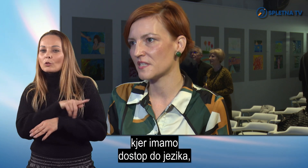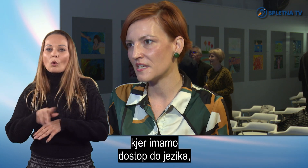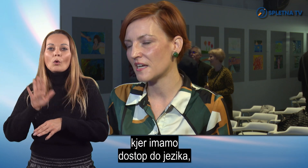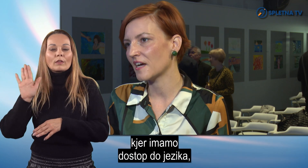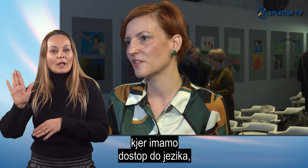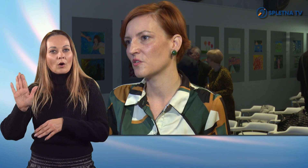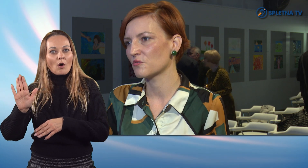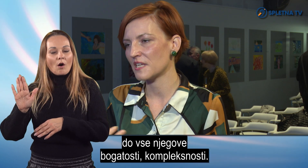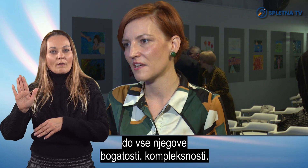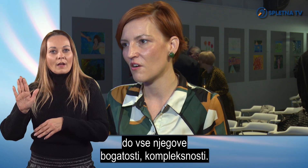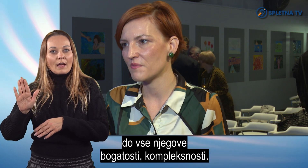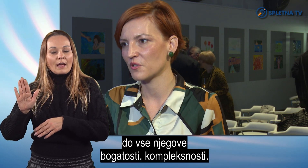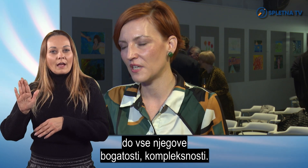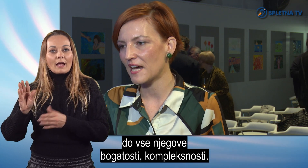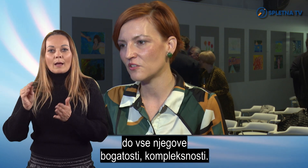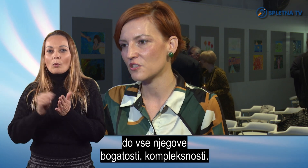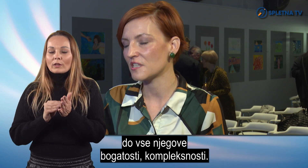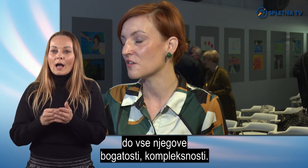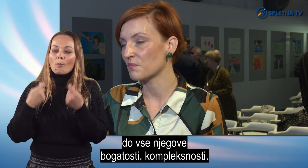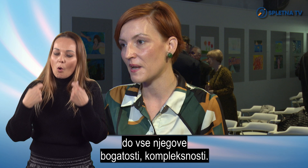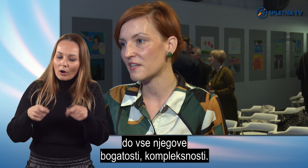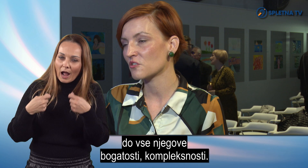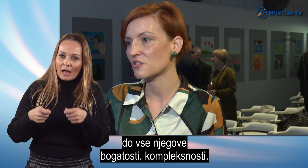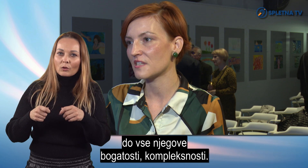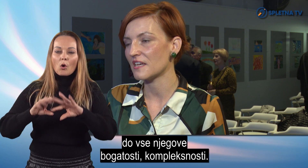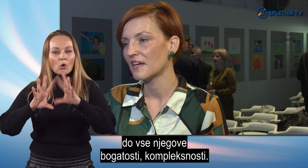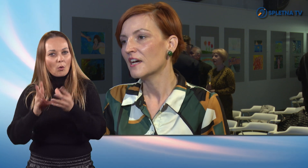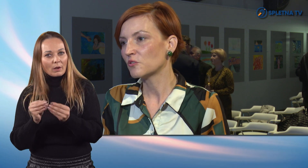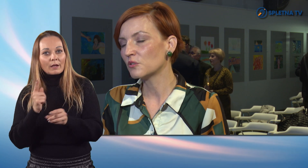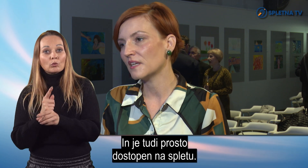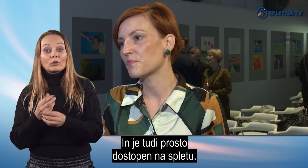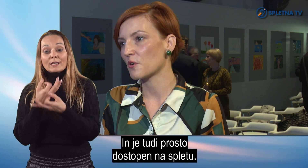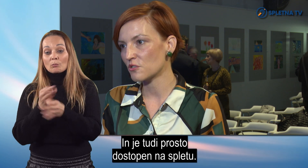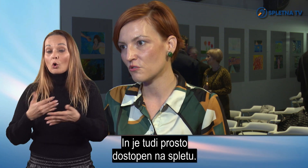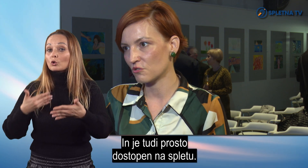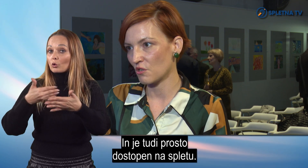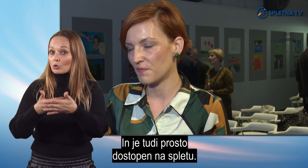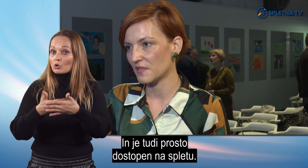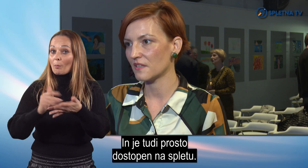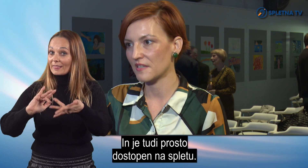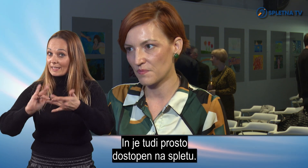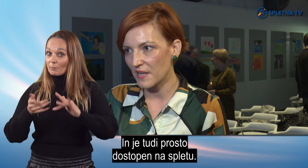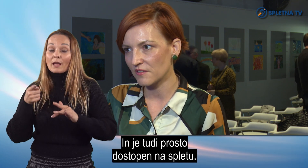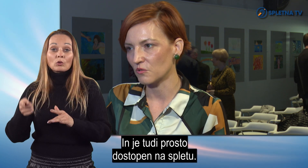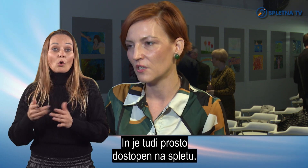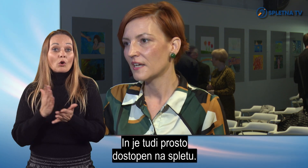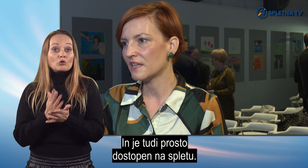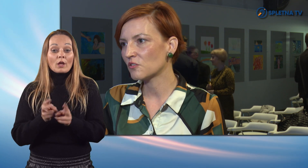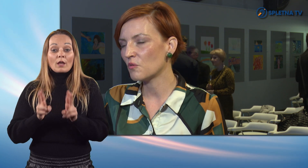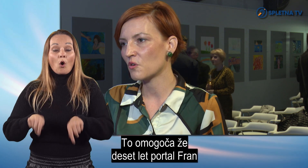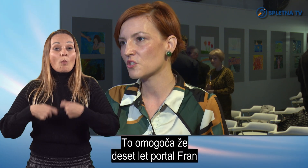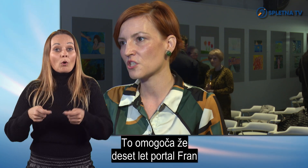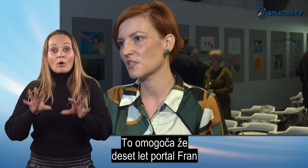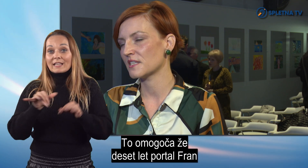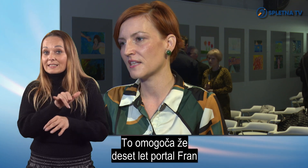do jezika, do vse njegove bogatosti, kompleksnosti, tudi prosto dostopen na spletu. In